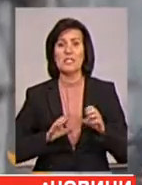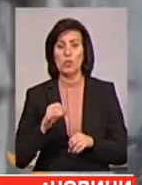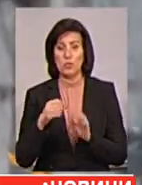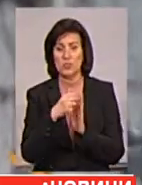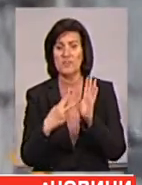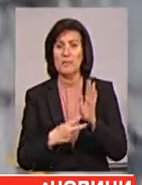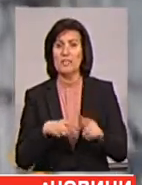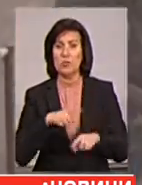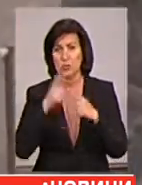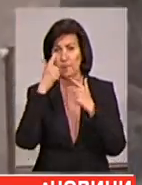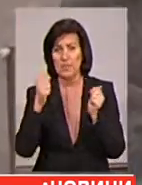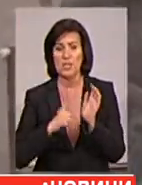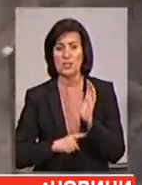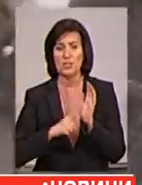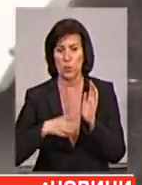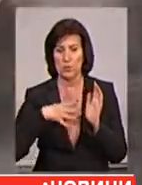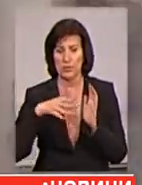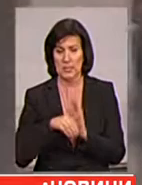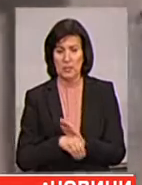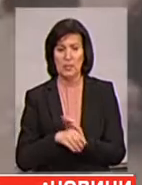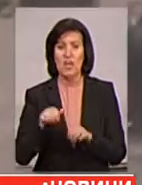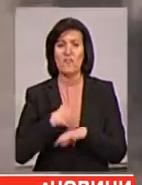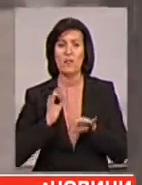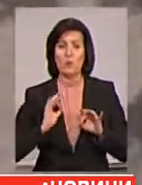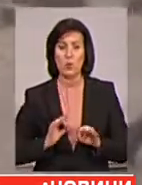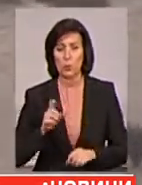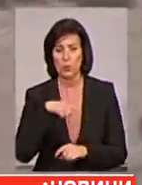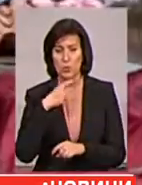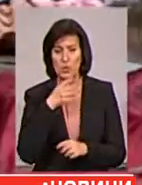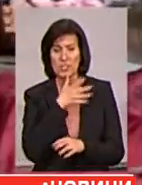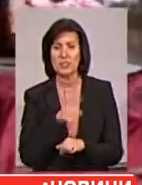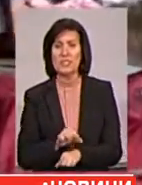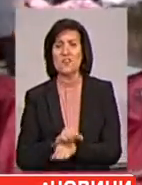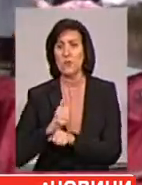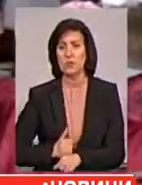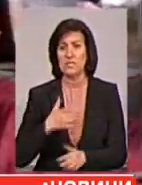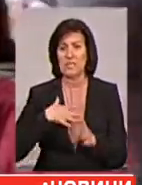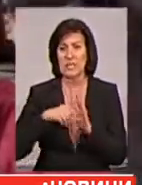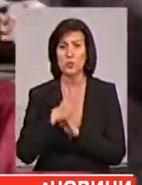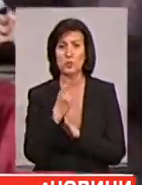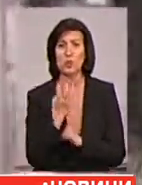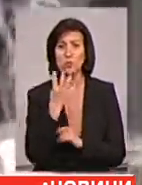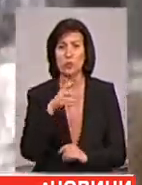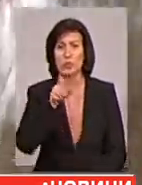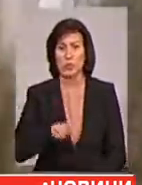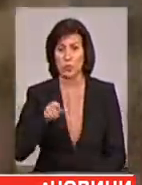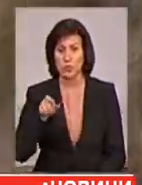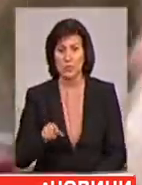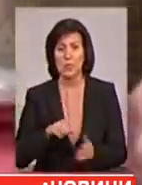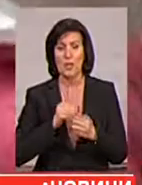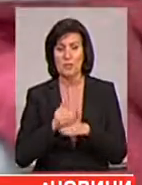17-й годині повідомляли про 60 загиблих. У Генпрокуратурі кажуть, за час Революції Гідності загинуло 104 людини.